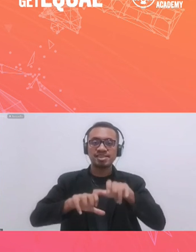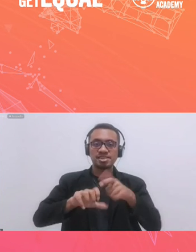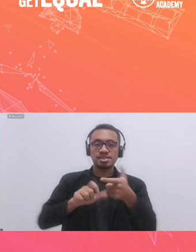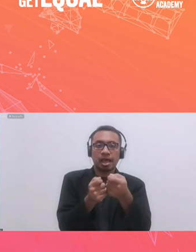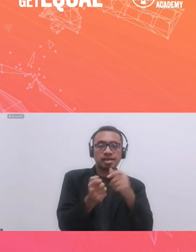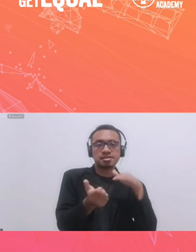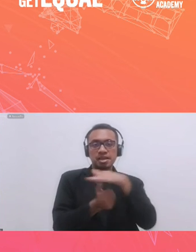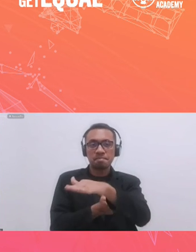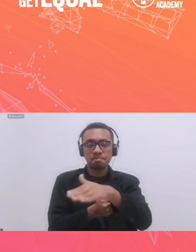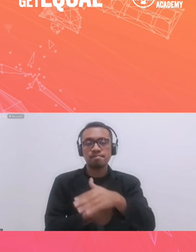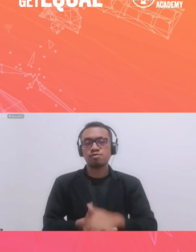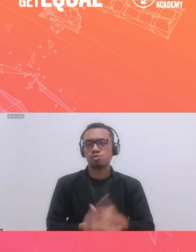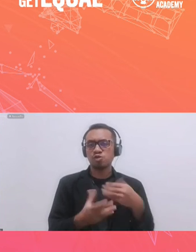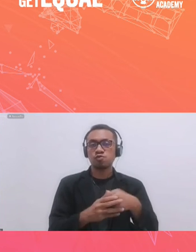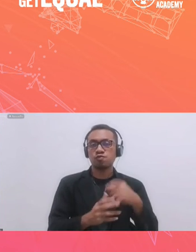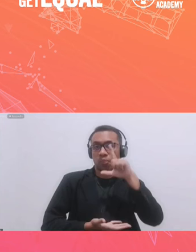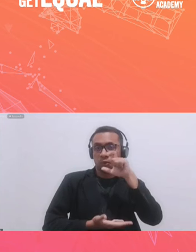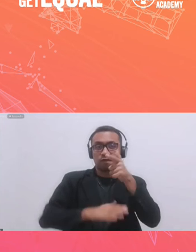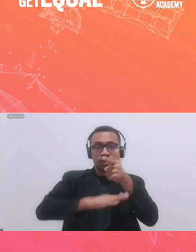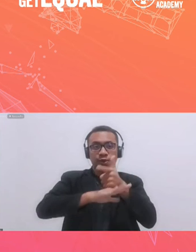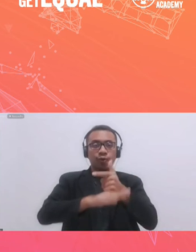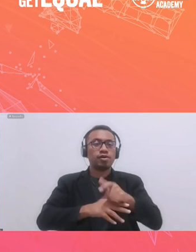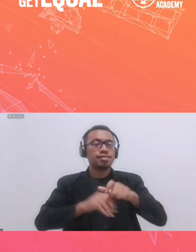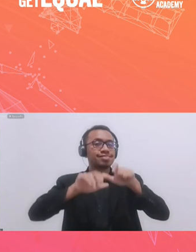sebagainya. Ini angkanya cukup